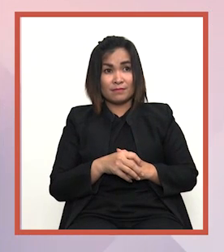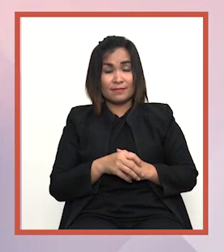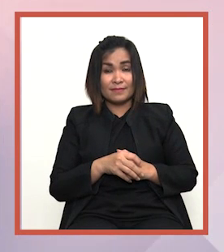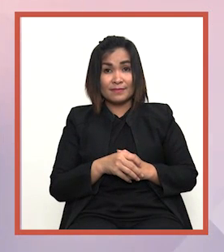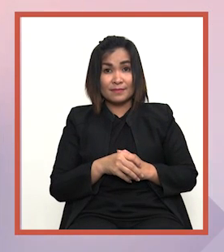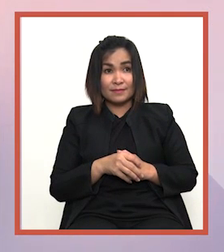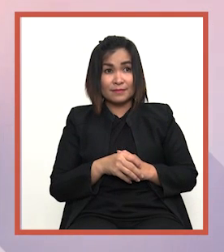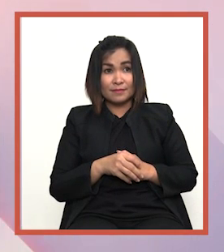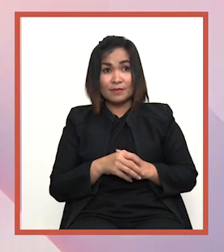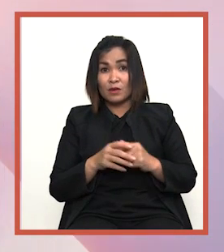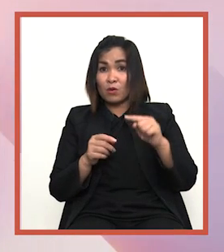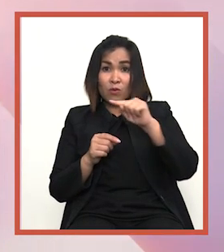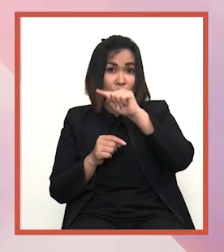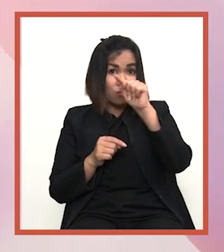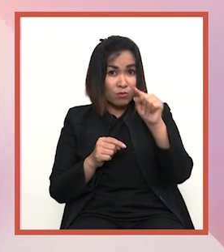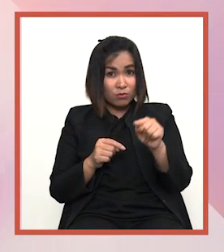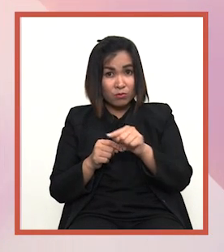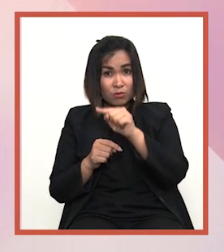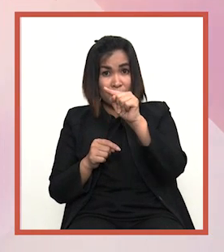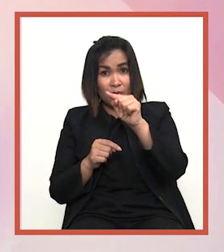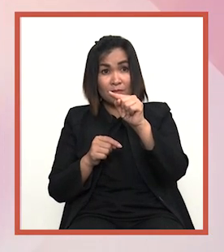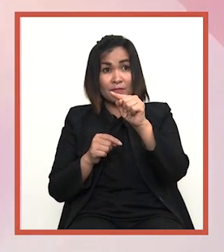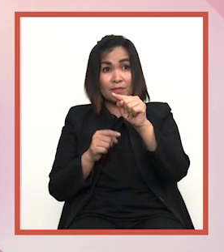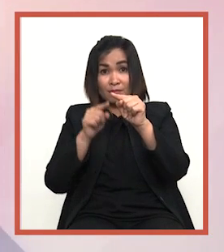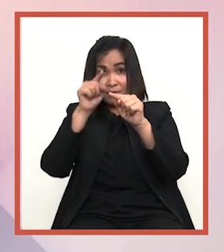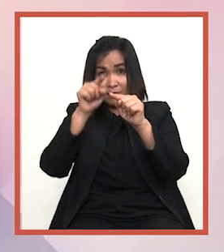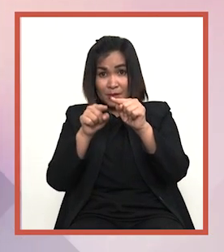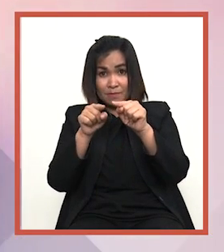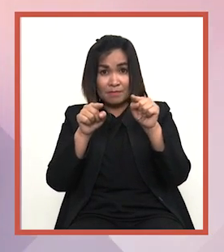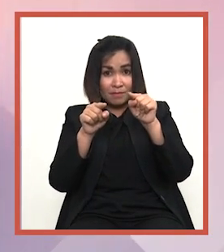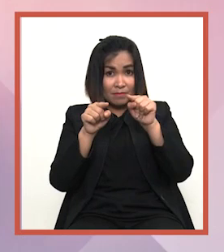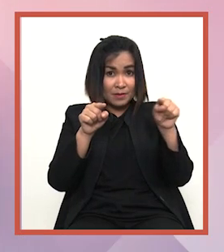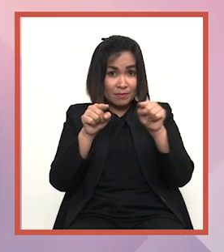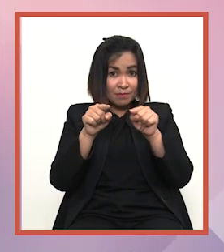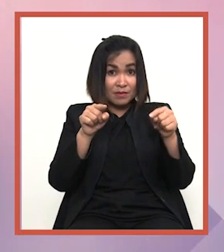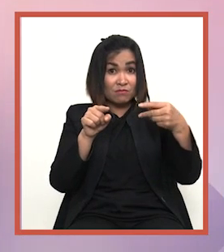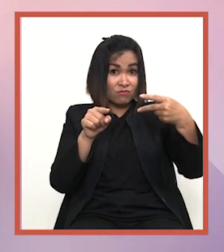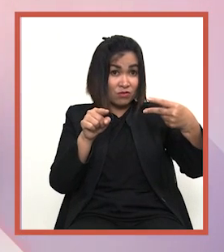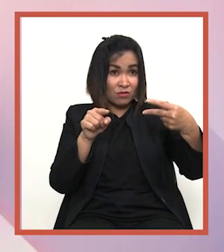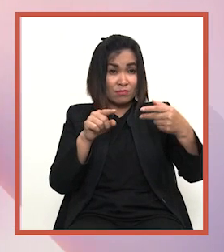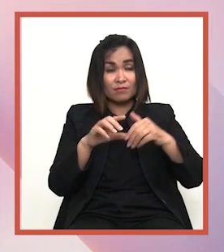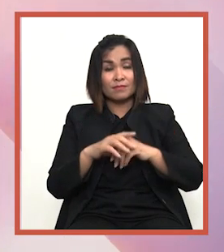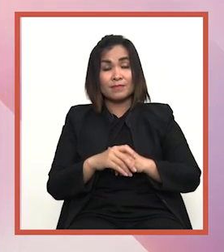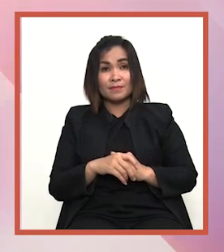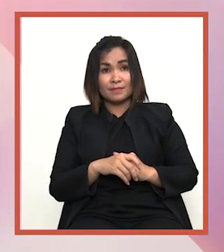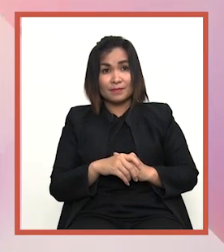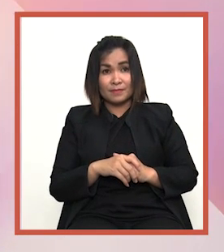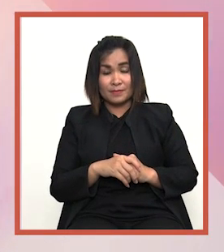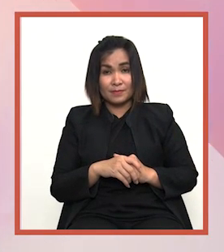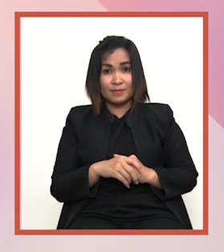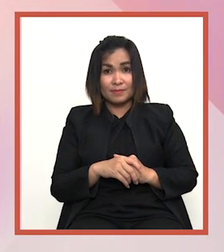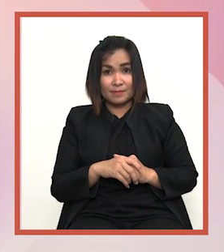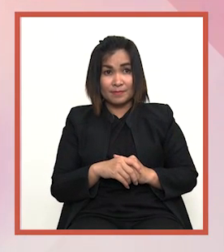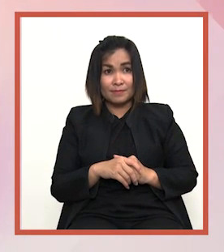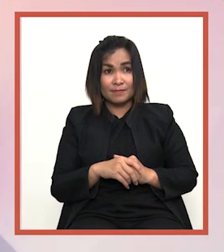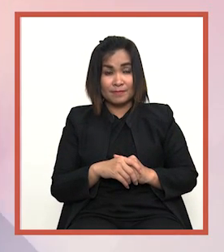นะฮะสัญลักษณ์จะเป็นกลมๆนะครับมีขีดทั้ง2ขีดนะฮะแล้วก็จะมีขีดบาร์อยู่ทางด้านขวามือนะครับขีด2ขีดจ